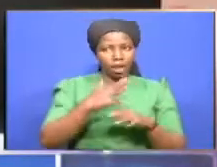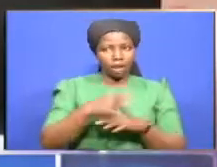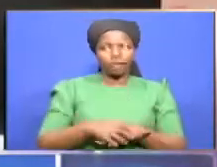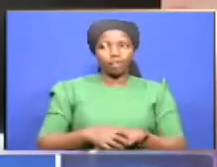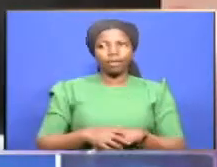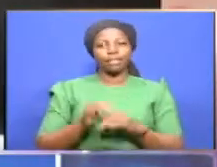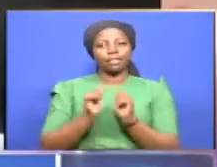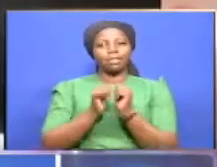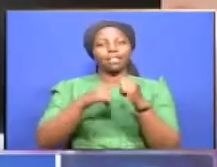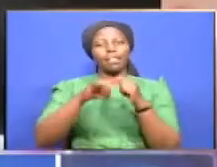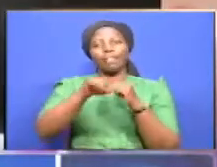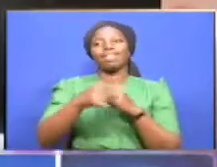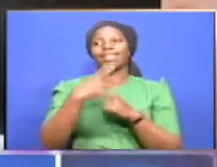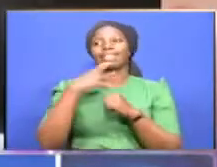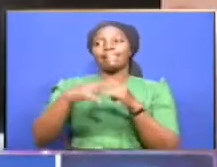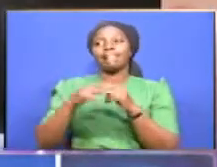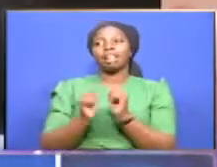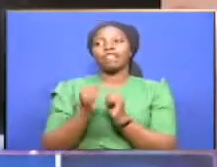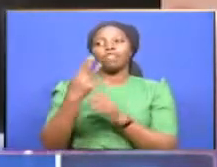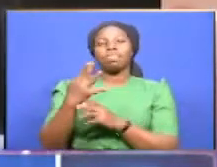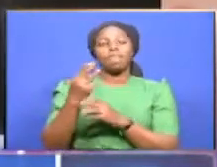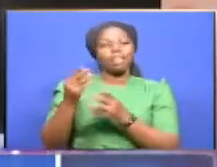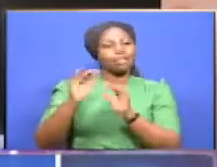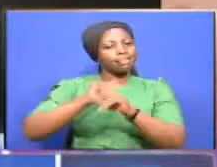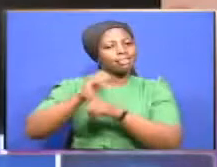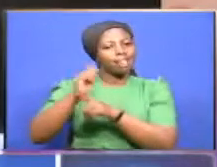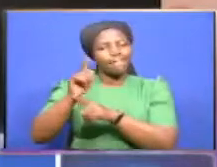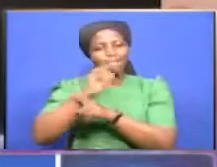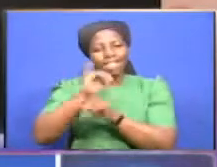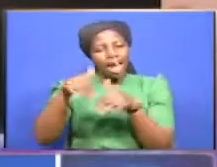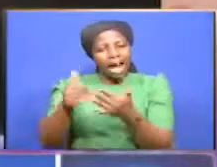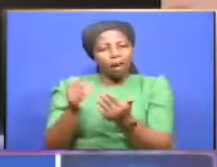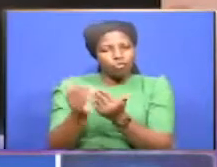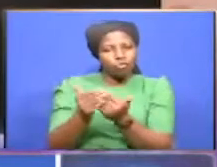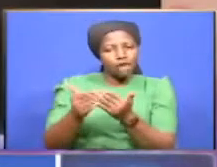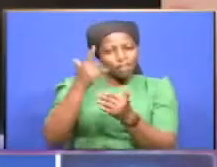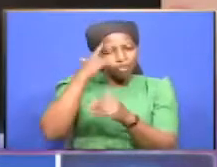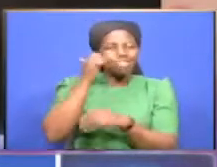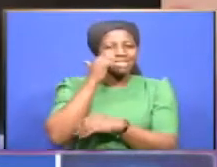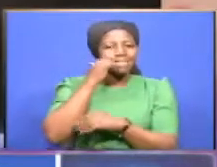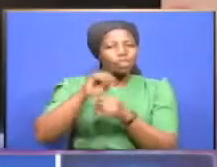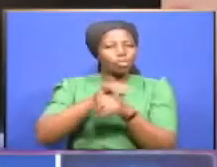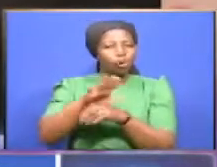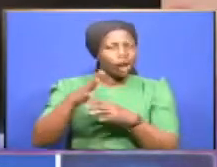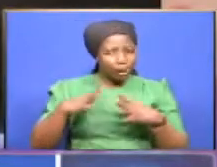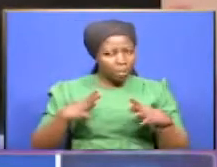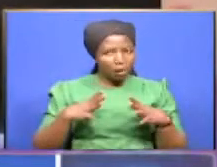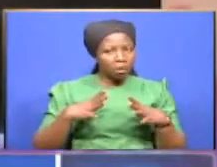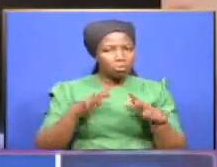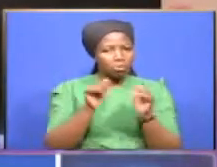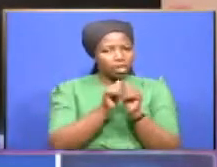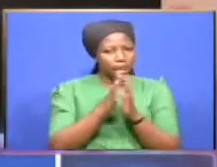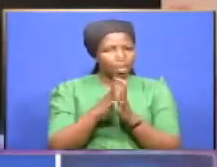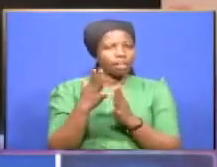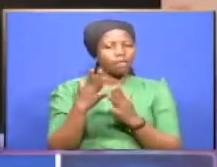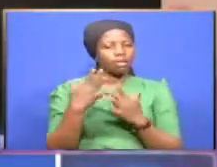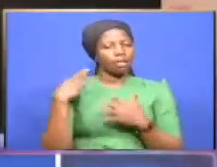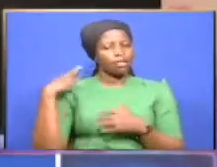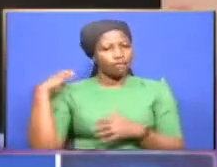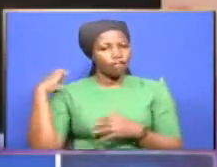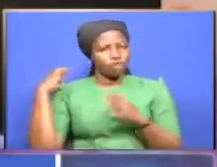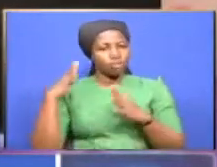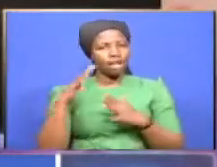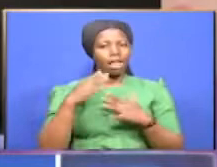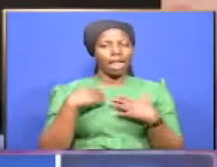16,914 wamepata mafunzo ya kushughulikia wagonjwa wa maradhi ya COVID-19 pamoja na wahudumu wa kujitolea wa afya ya jamii